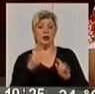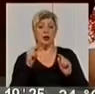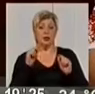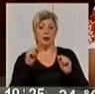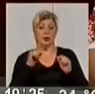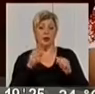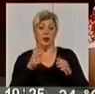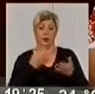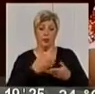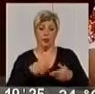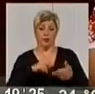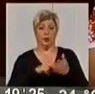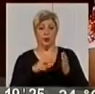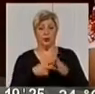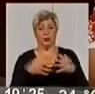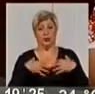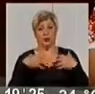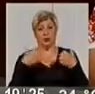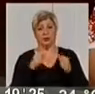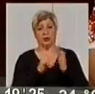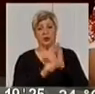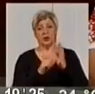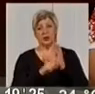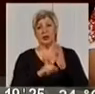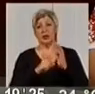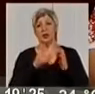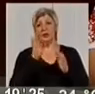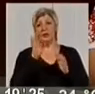це 60%, це й пільгові категорії, і ті,